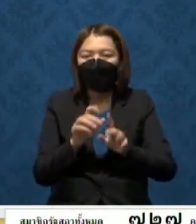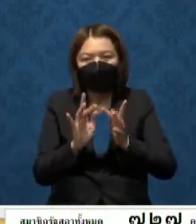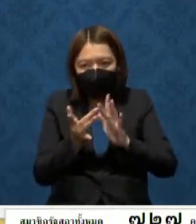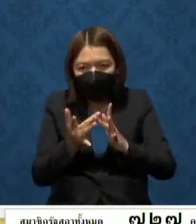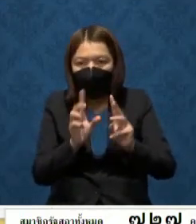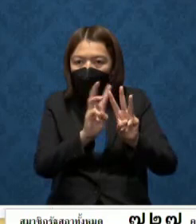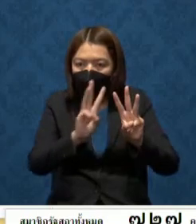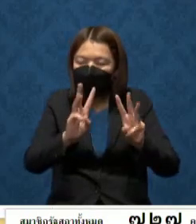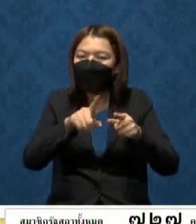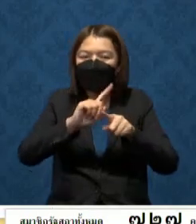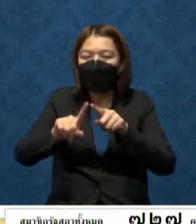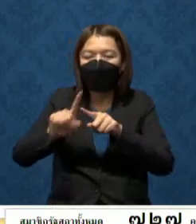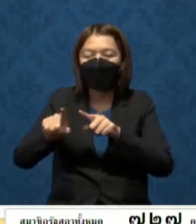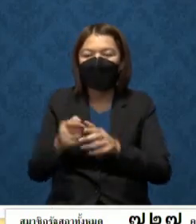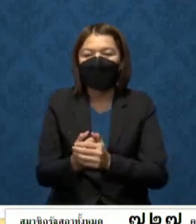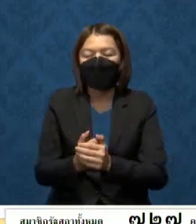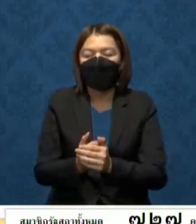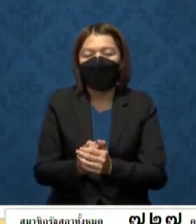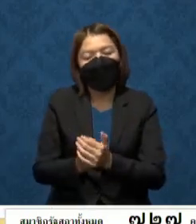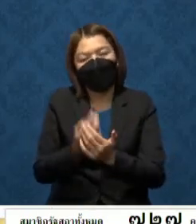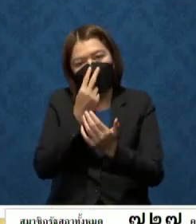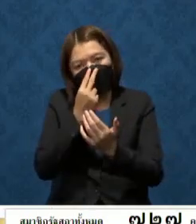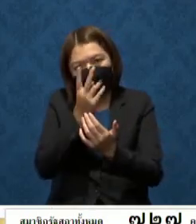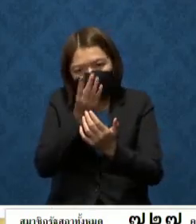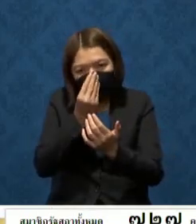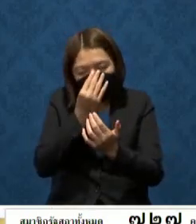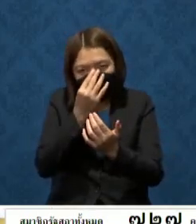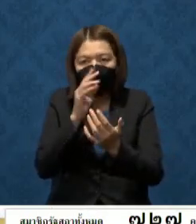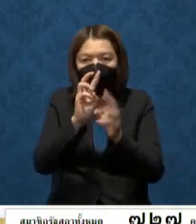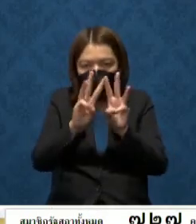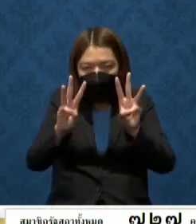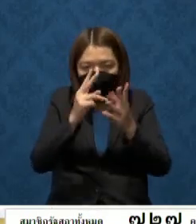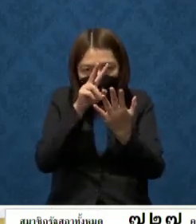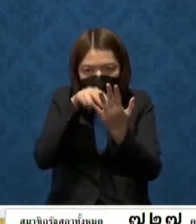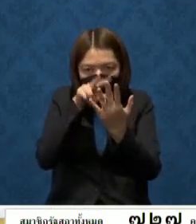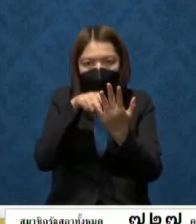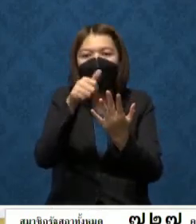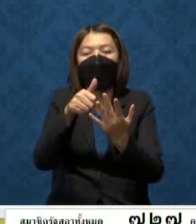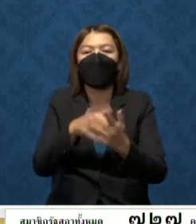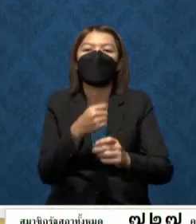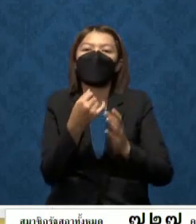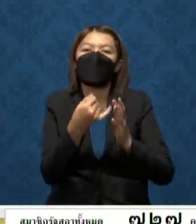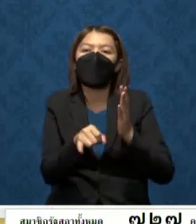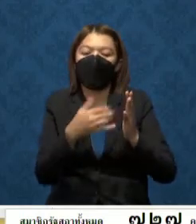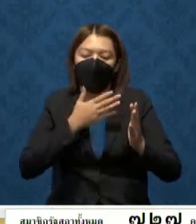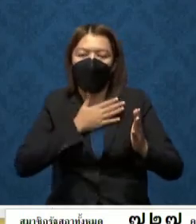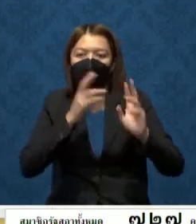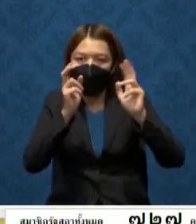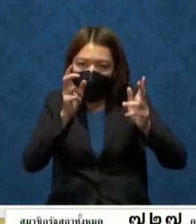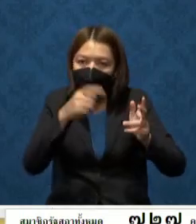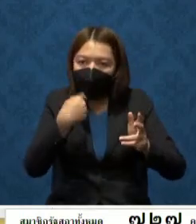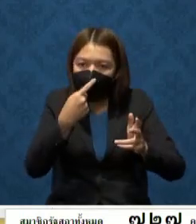เพื่อให้ผู้มส่วเกี่ยวข้องสามารถไปตดตามความคืบหน้าของงานหรของคดีควางหเข้าได้